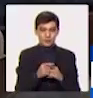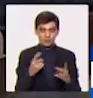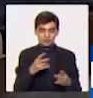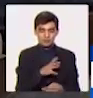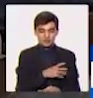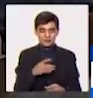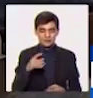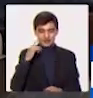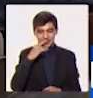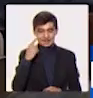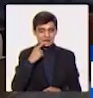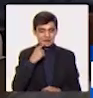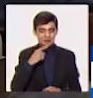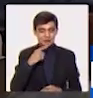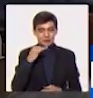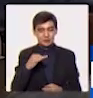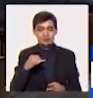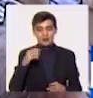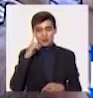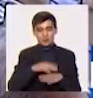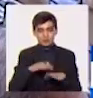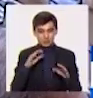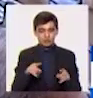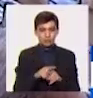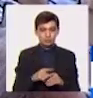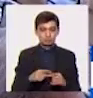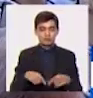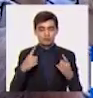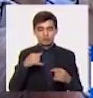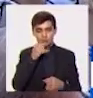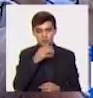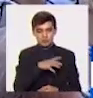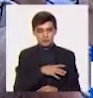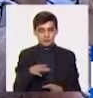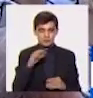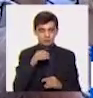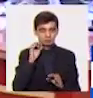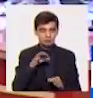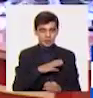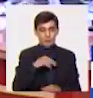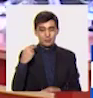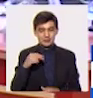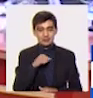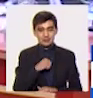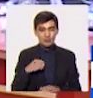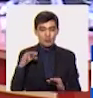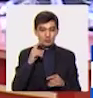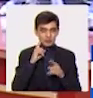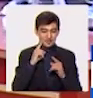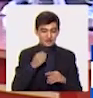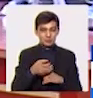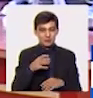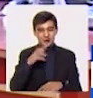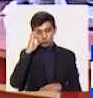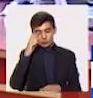жүргізілмегенін, үкіметтің кеңестік кездегідей құрғақ ұрандардан аса алмағанына қынжылатынын жеткізді. Ал президент жиындар мемлекеттік